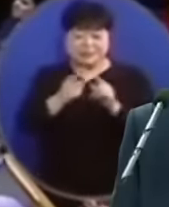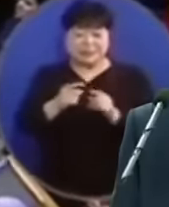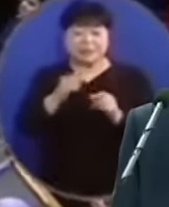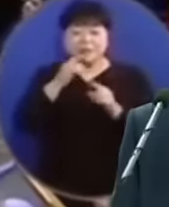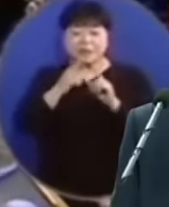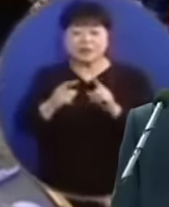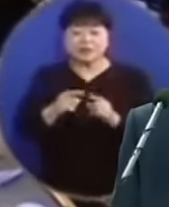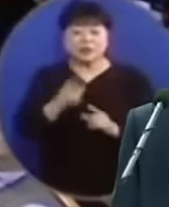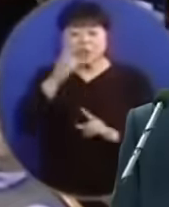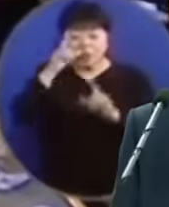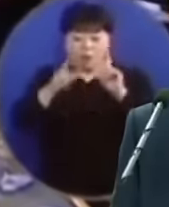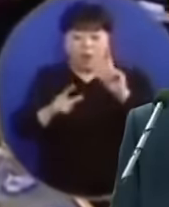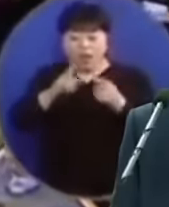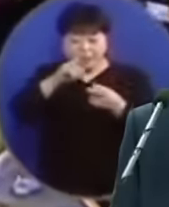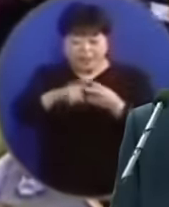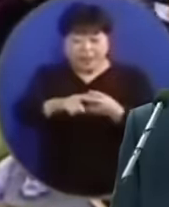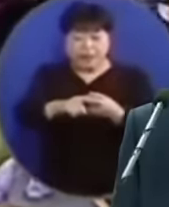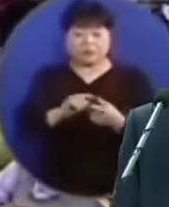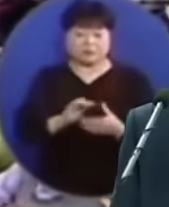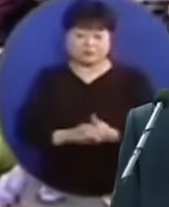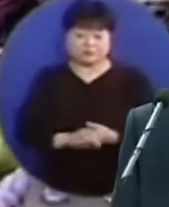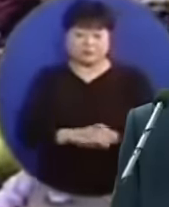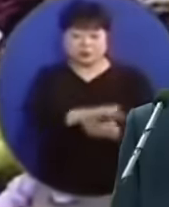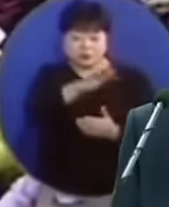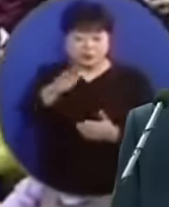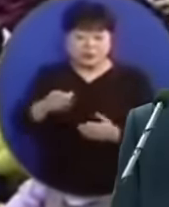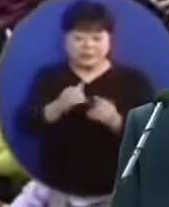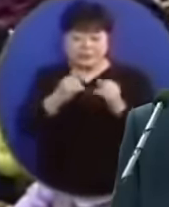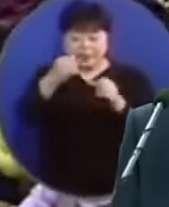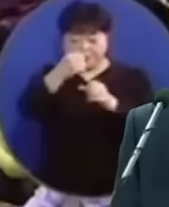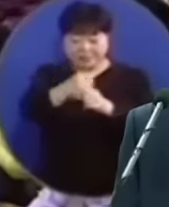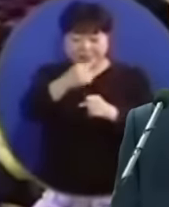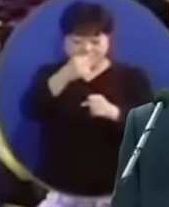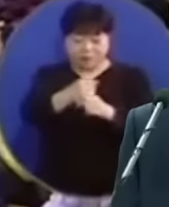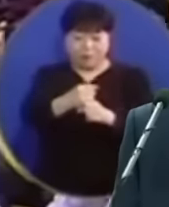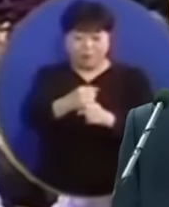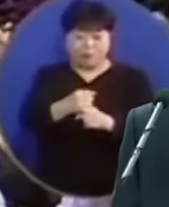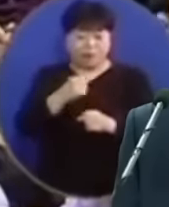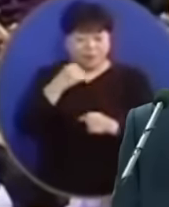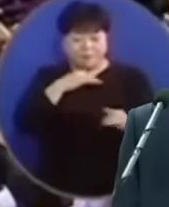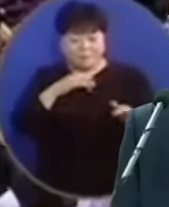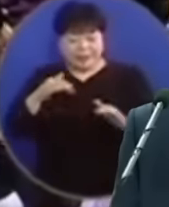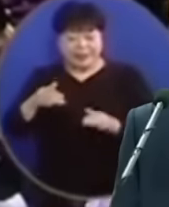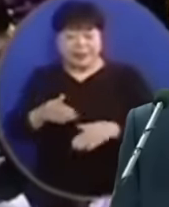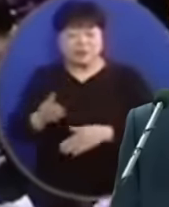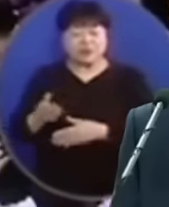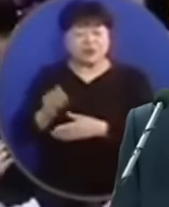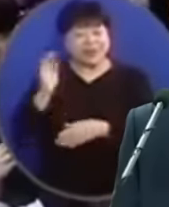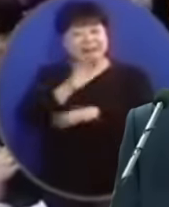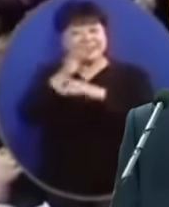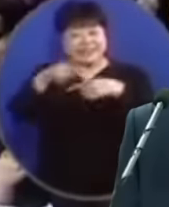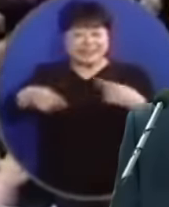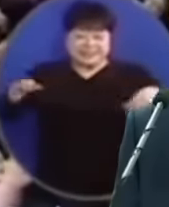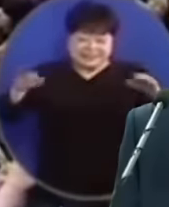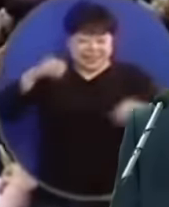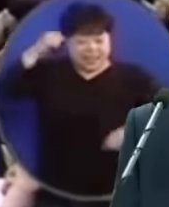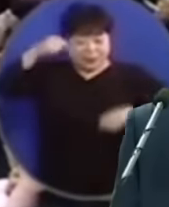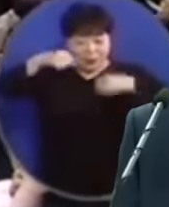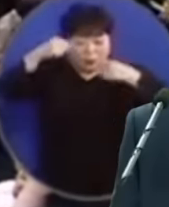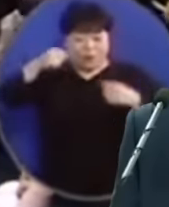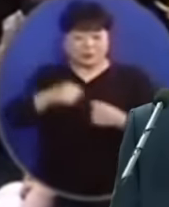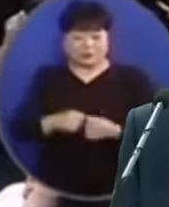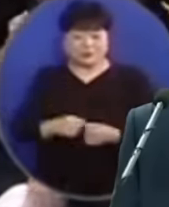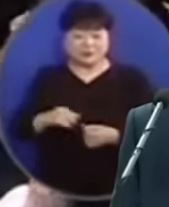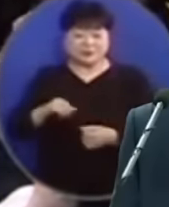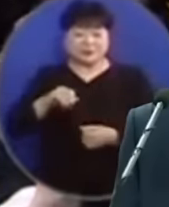이르시되 우리의 형상을 따라 우리의 모양대로 우리가 사람을 만들고 그들로 바다의 물고기와 하늘의 새와 가축과 온 땅과